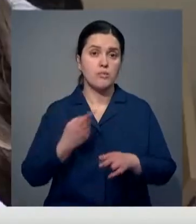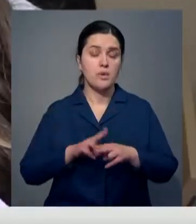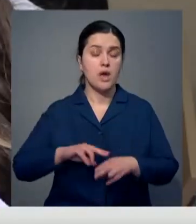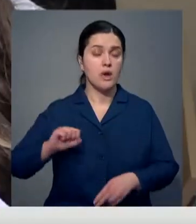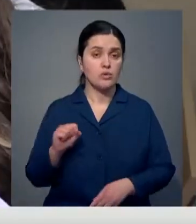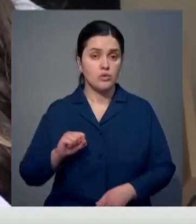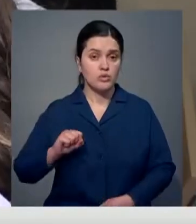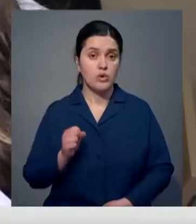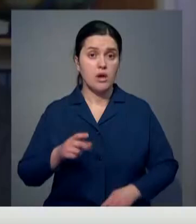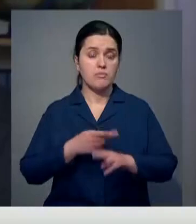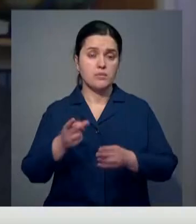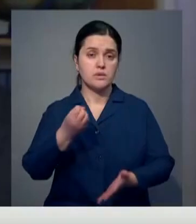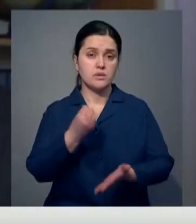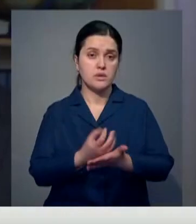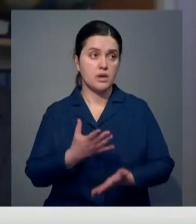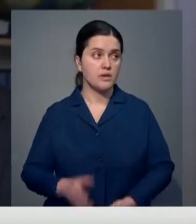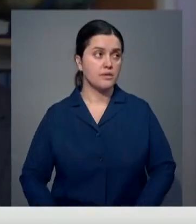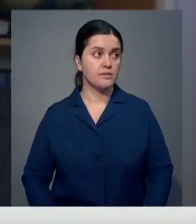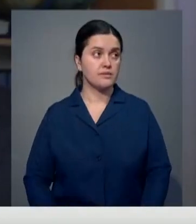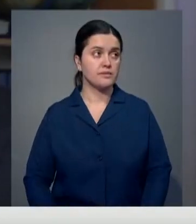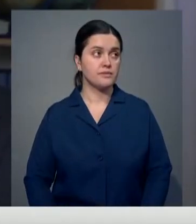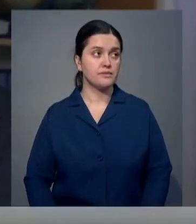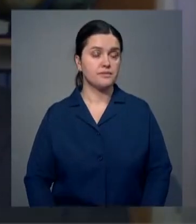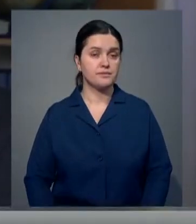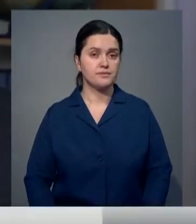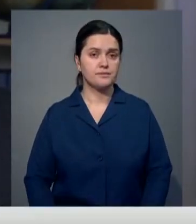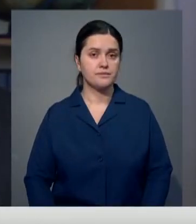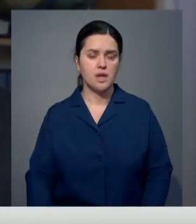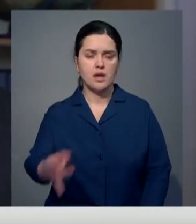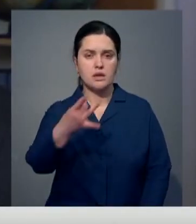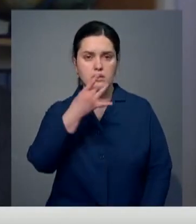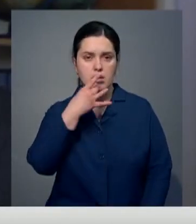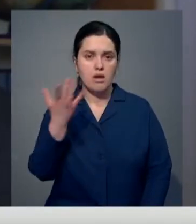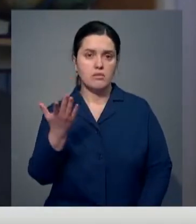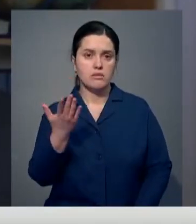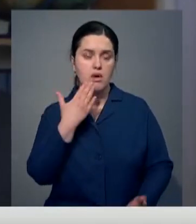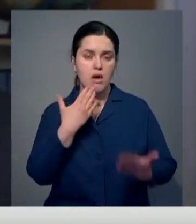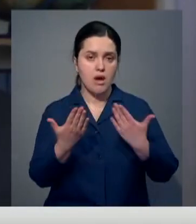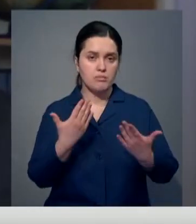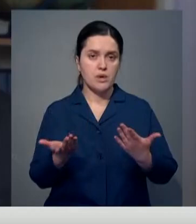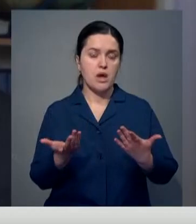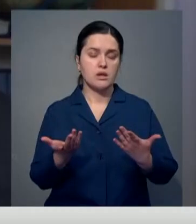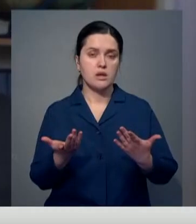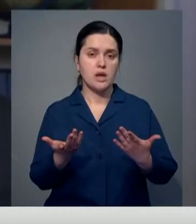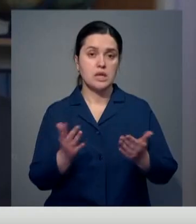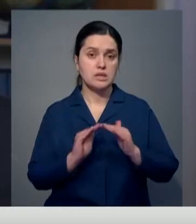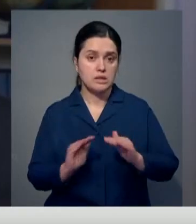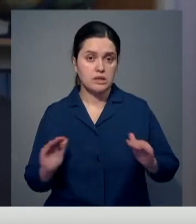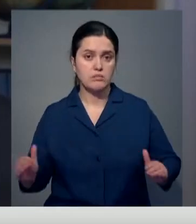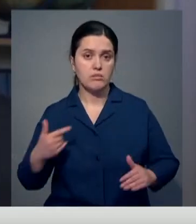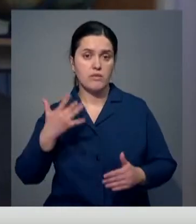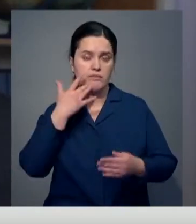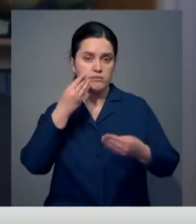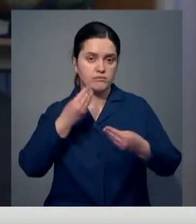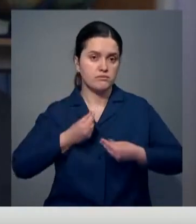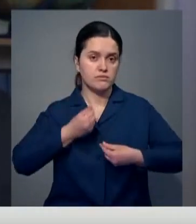в школе ее очень ценят. Ее манера общения с учениками, ее уроки всегда нас завлекали. 6 класса мы